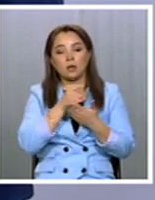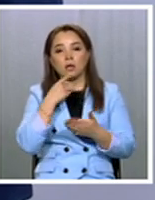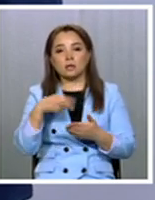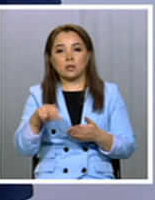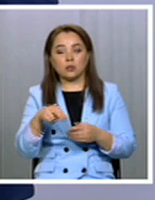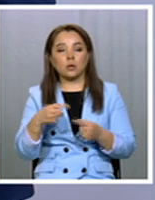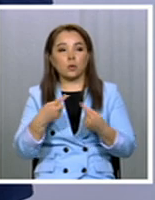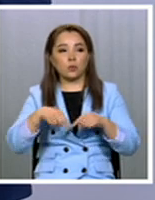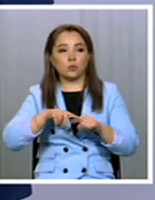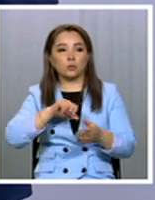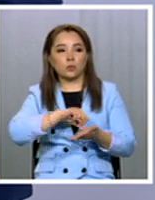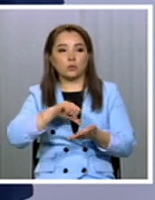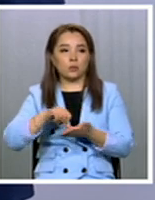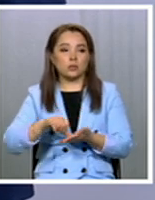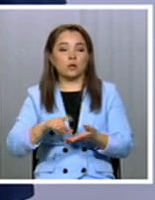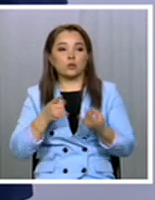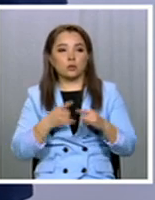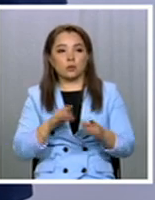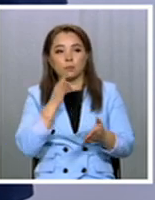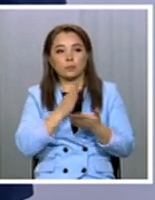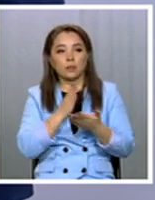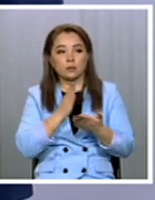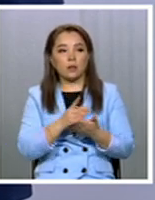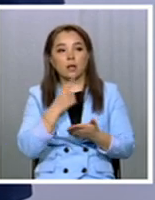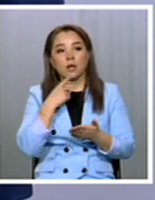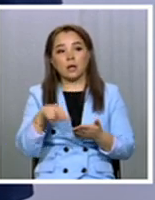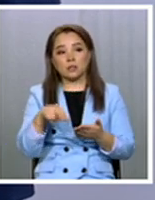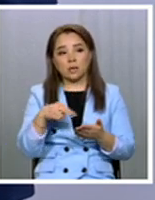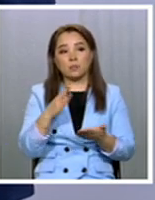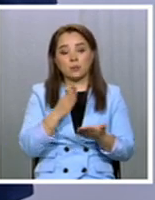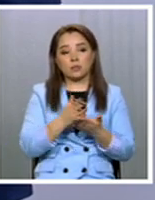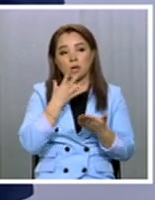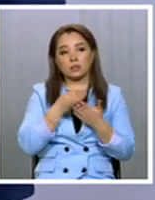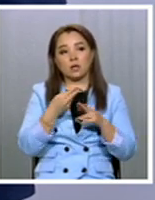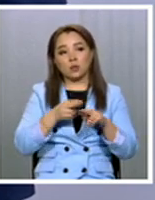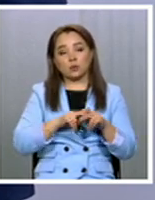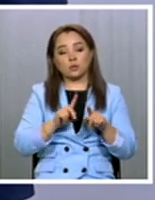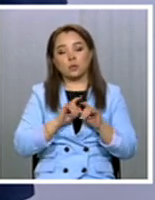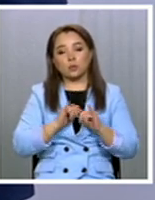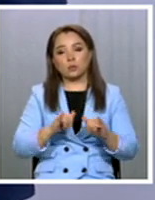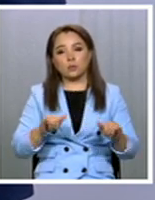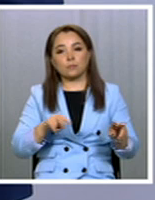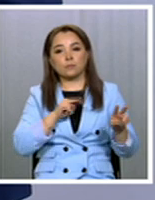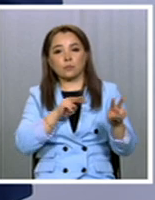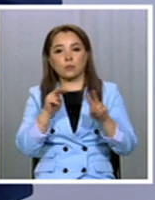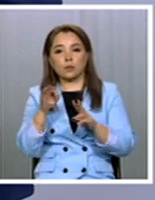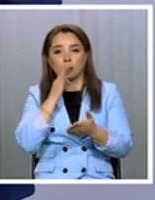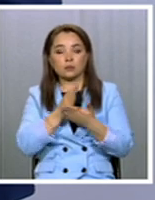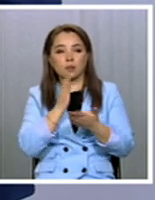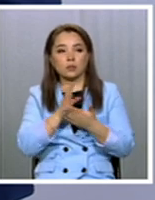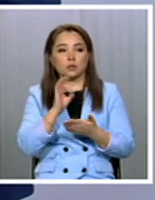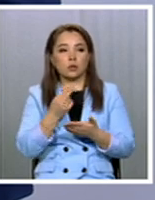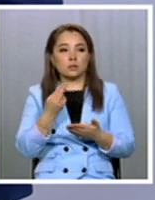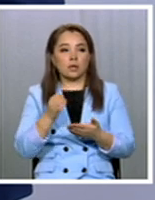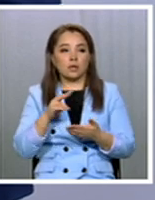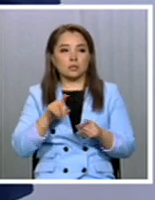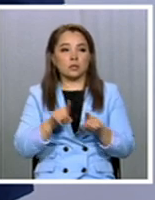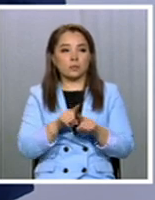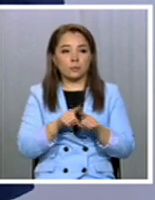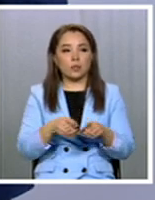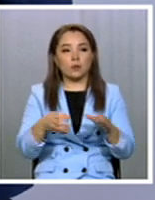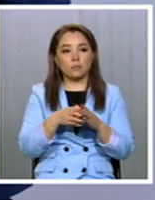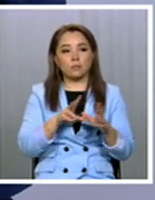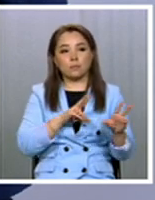өкілдері дүниеге келді. Әдебиетке бақылау күшейді, социалистік реализм бағыты басым